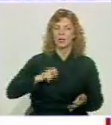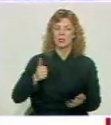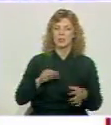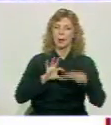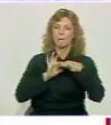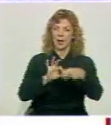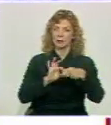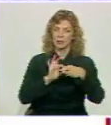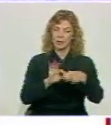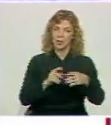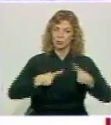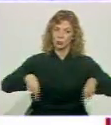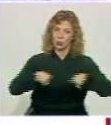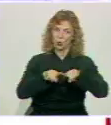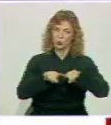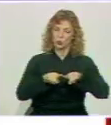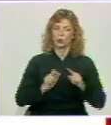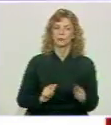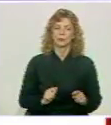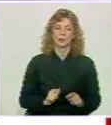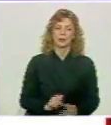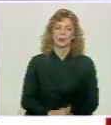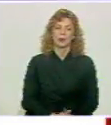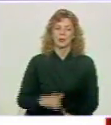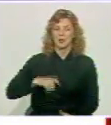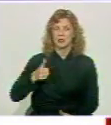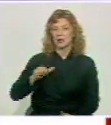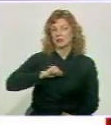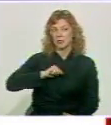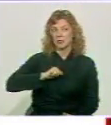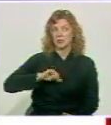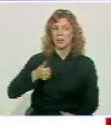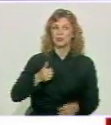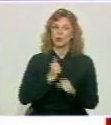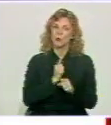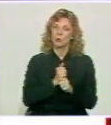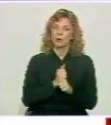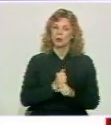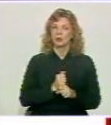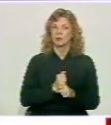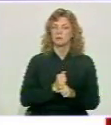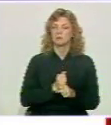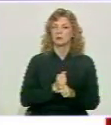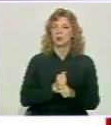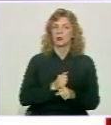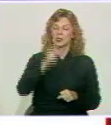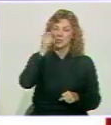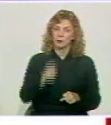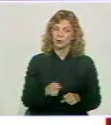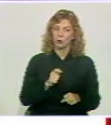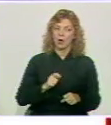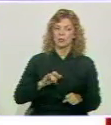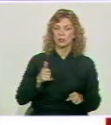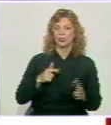partenerul strategic al colegiului nostru. Este foarte interesant și o muncă care e foarte respectoasă și